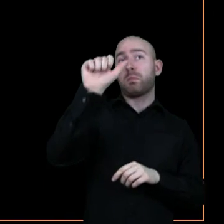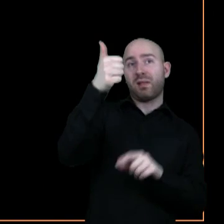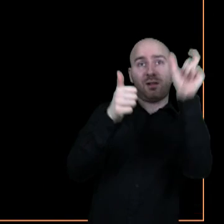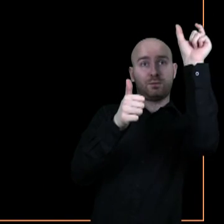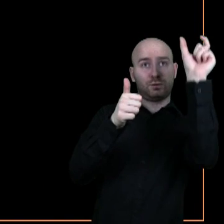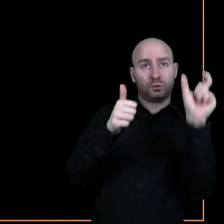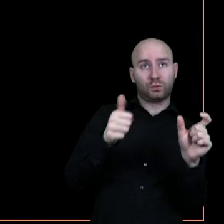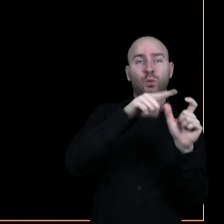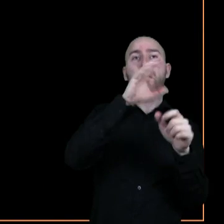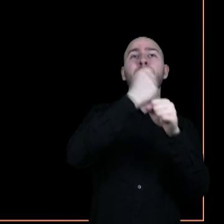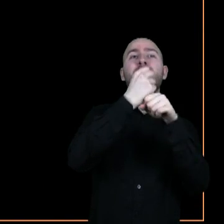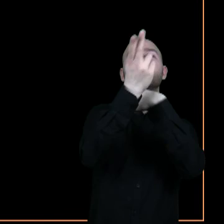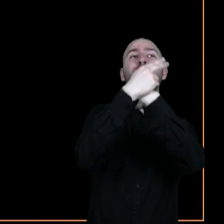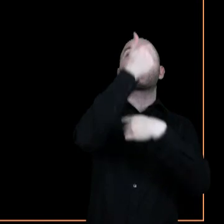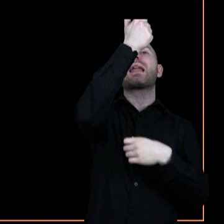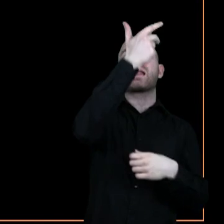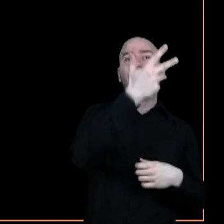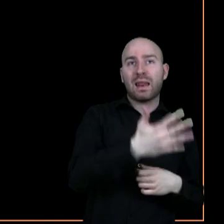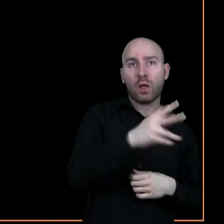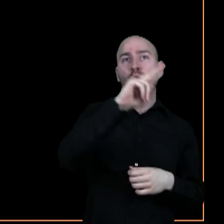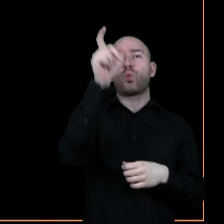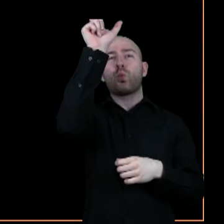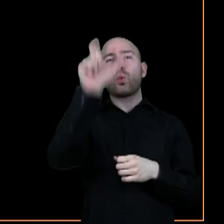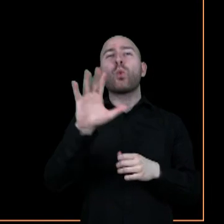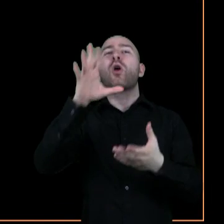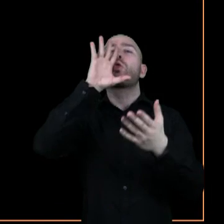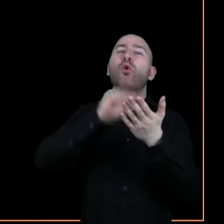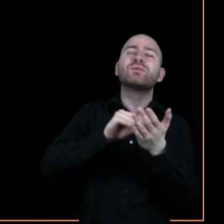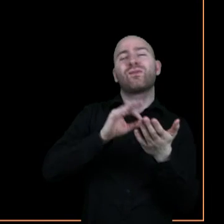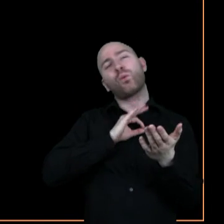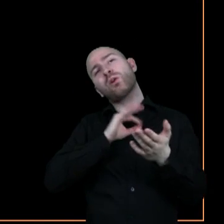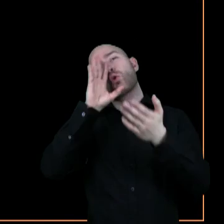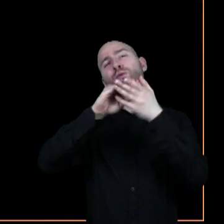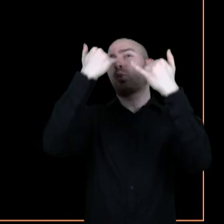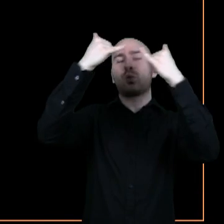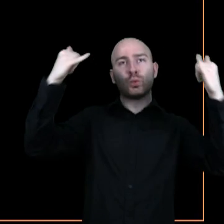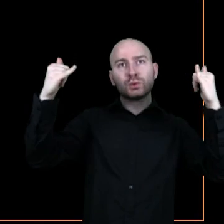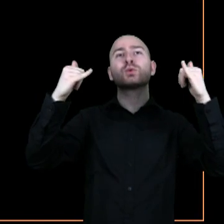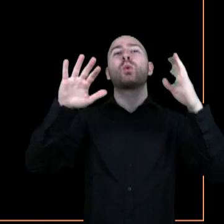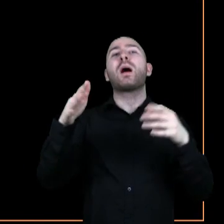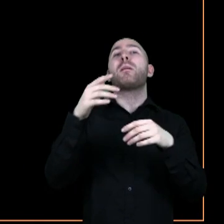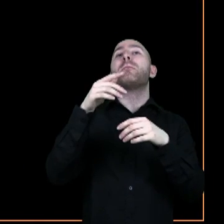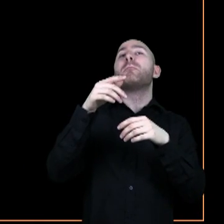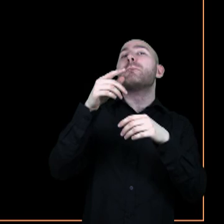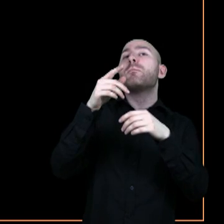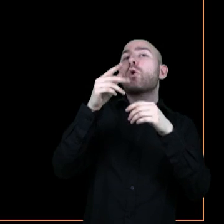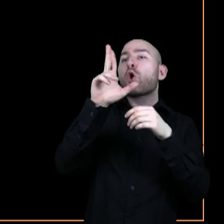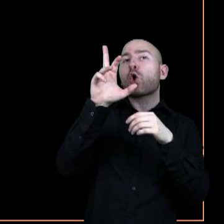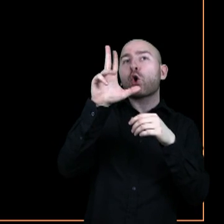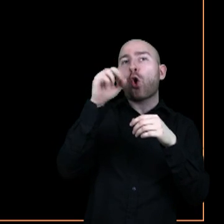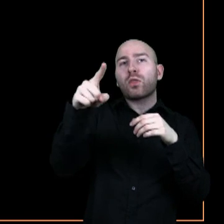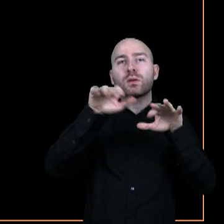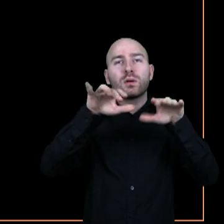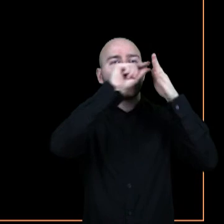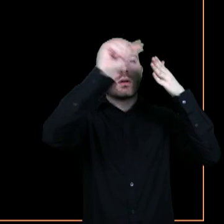W pierwszej kolumnie jest liczba programistów, a w drugiej – liczba linijek kodu, jakiej można oczekiwać miesięcznie